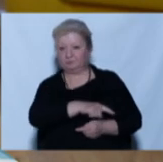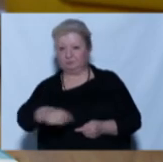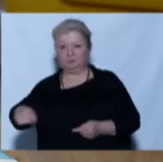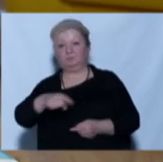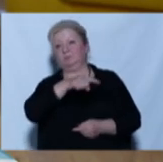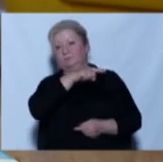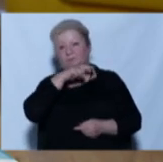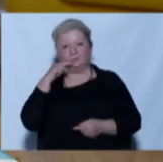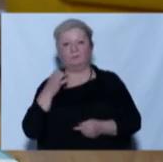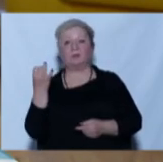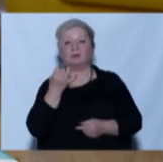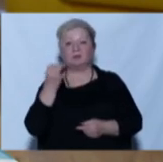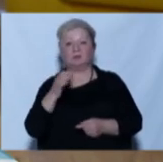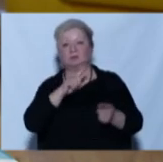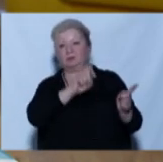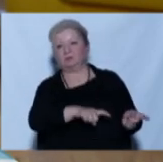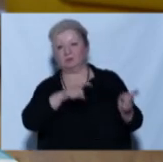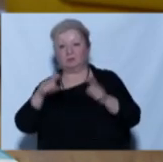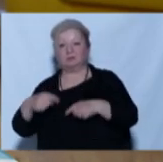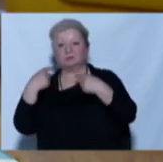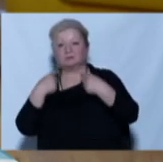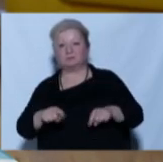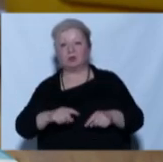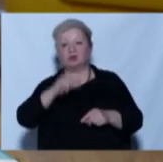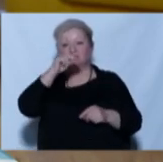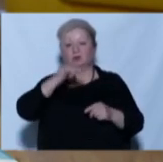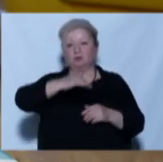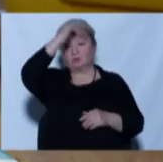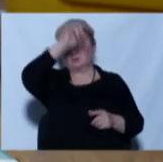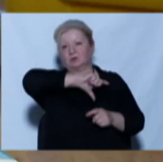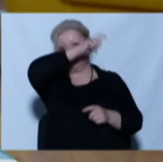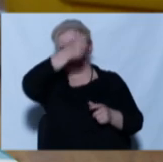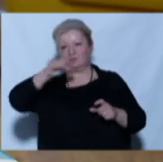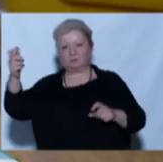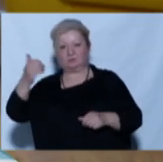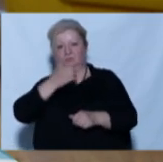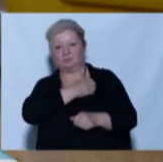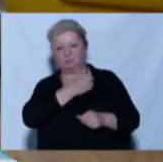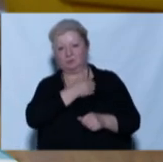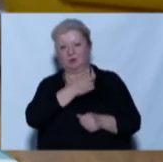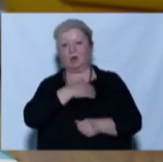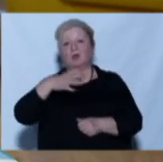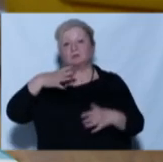გადაერთო ჩრდილო კავკასიაზე, რომელიც მაქსიმალურად ცდილობდა რუსეთისაგან თავის დაღწევას.